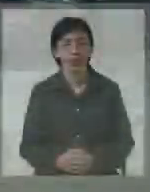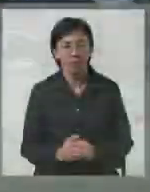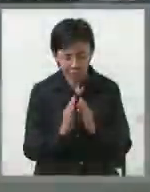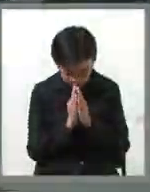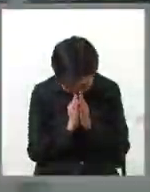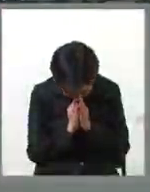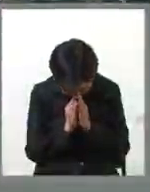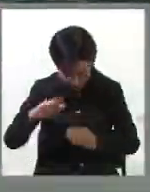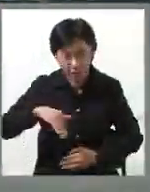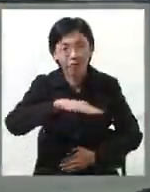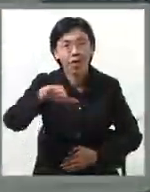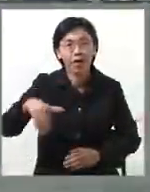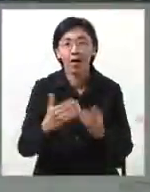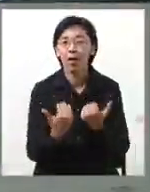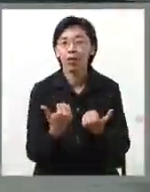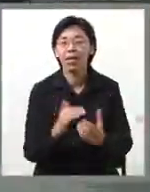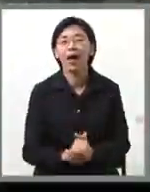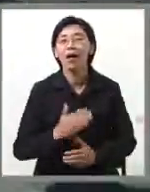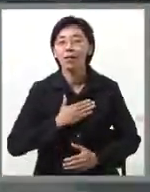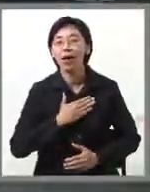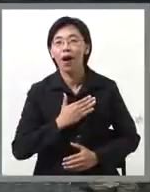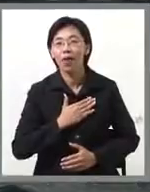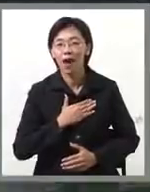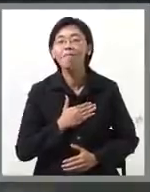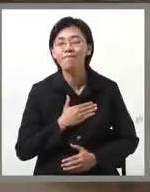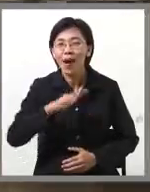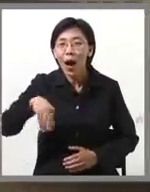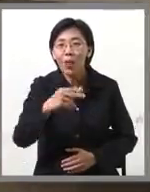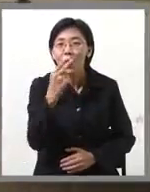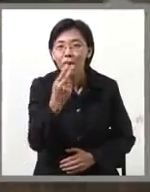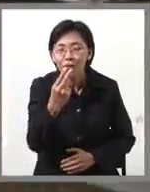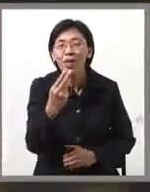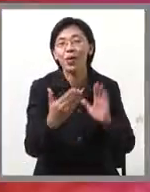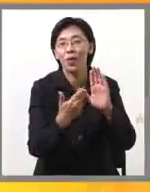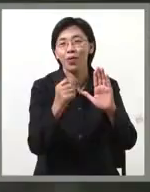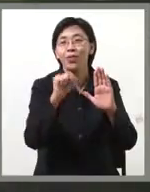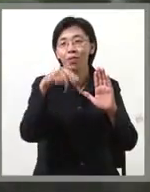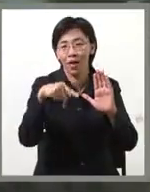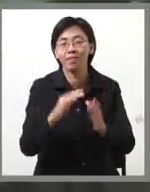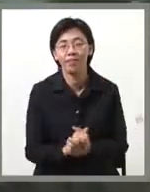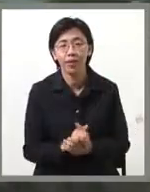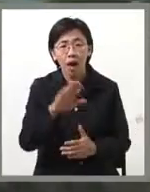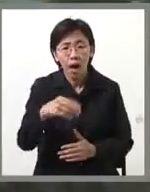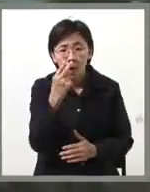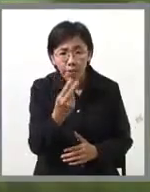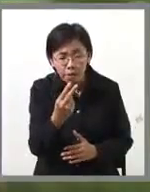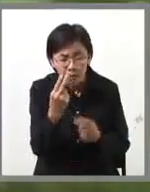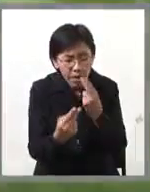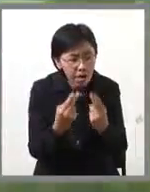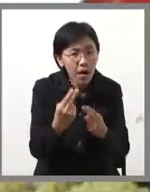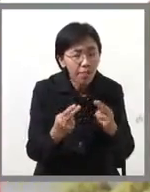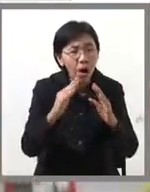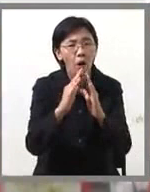สวัสดีค่ะคุณผู้ชมวันนี้ทางรายการของเราจะพาคุณผู้ชมเดินทางไปยังจังหวัดสุพรรณบุรีเพื่อจะพาคุณผู้ชมไปเยี่ยมช